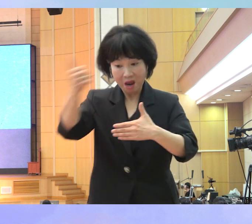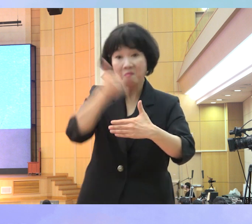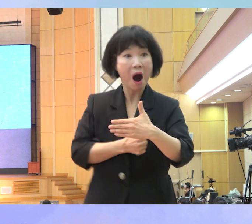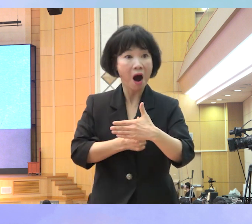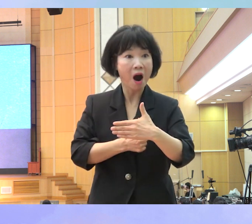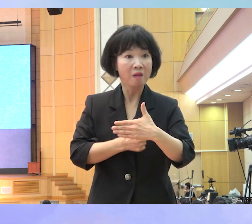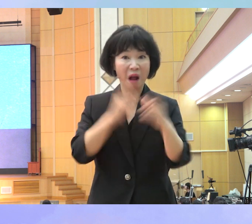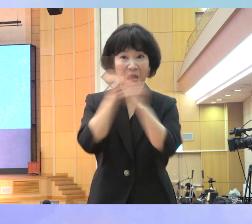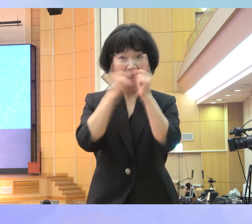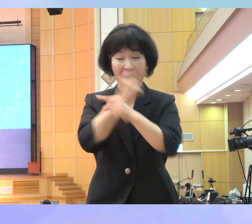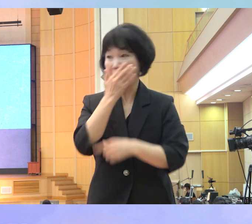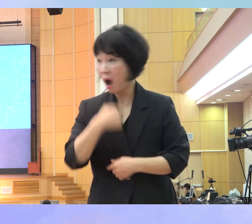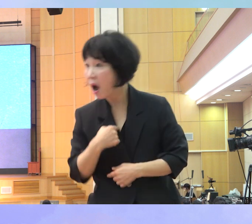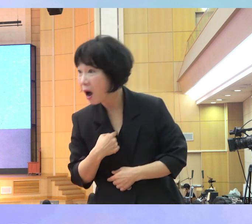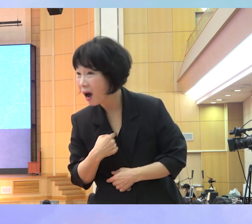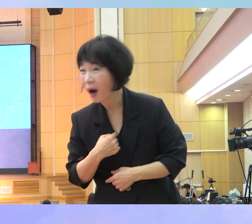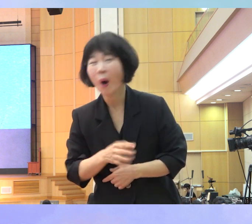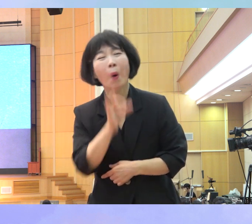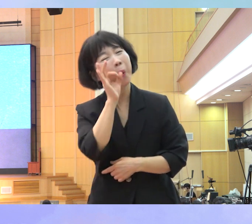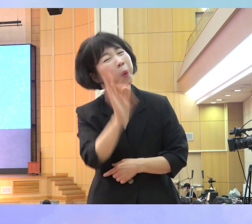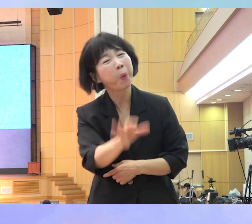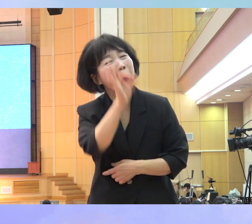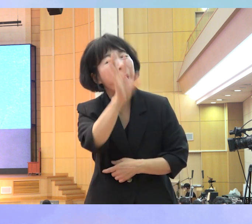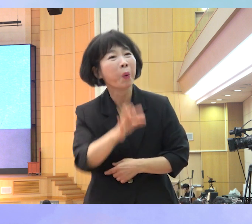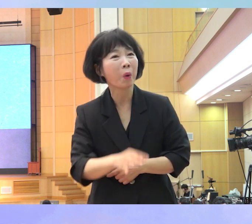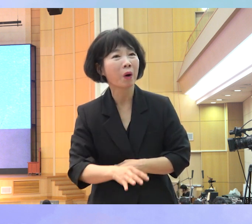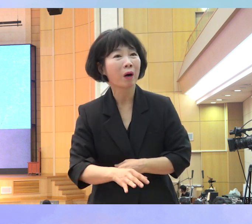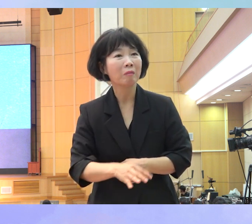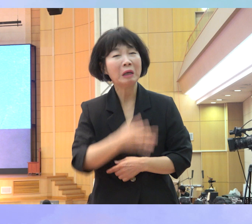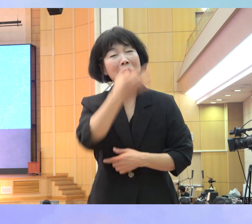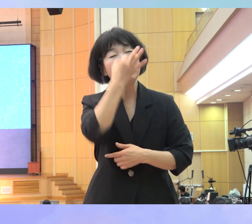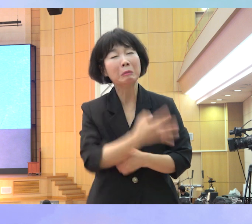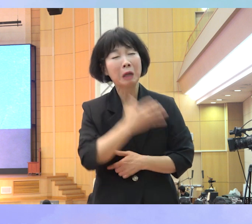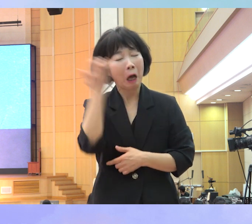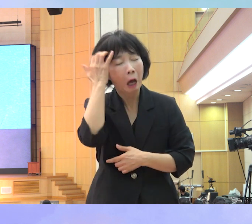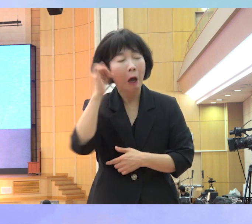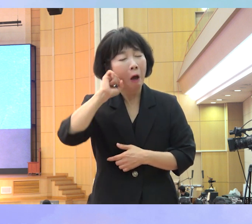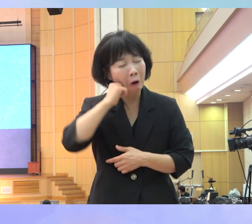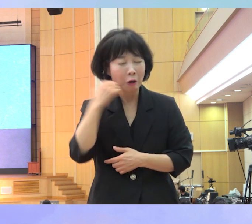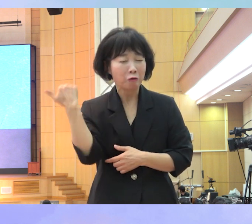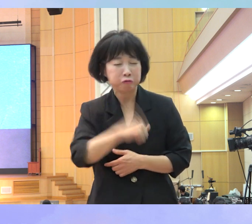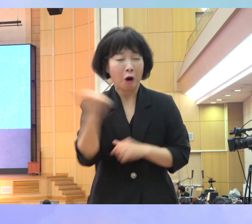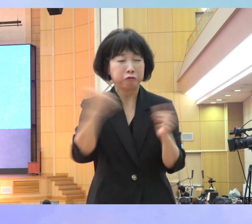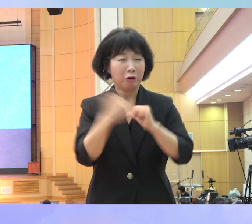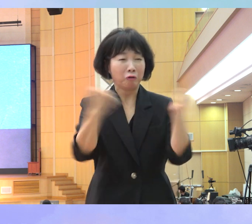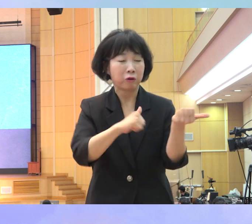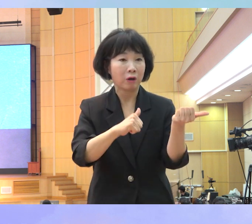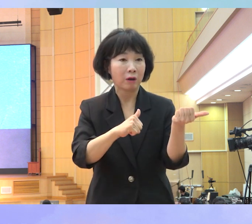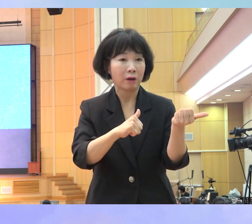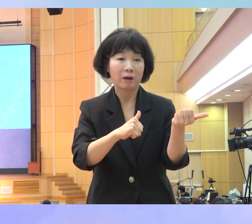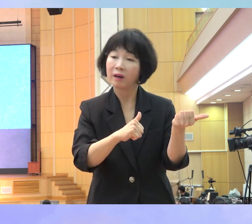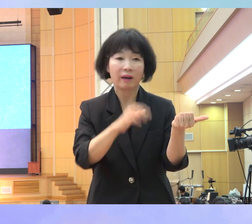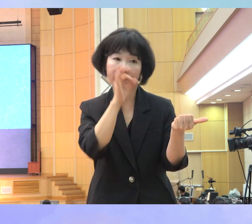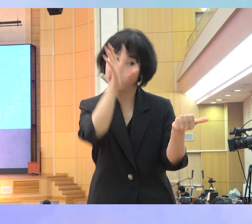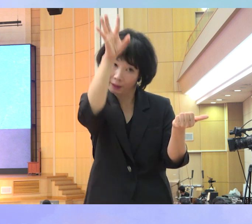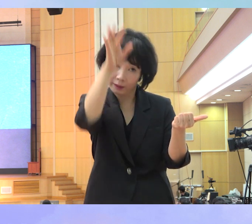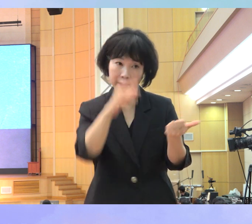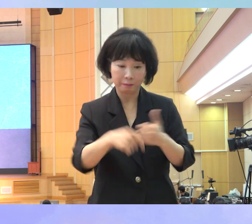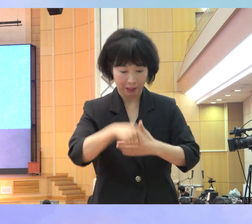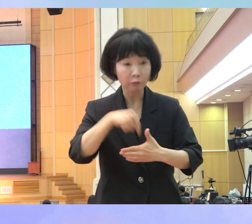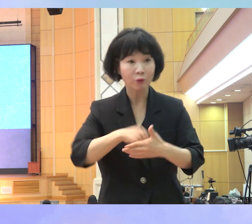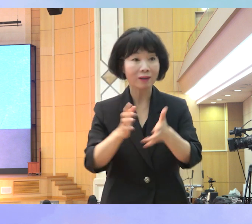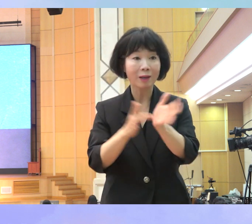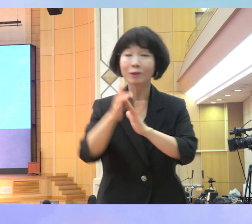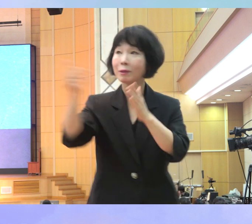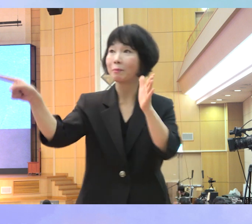죽여버리겠다, 아니면 불안하면 죽고 싶다, 죽겠다, 힘들다, 어렵다, 두렵다 이런 말 한다고 그랬죠? 그런데 예수가 내 마음에 가득 차 있어서 예수님이